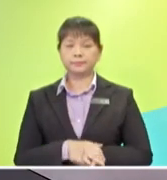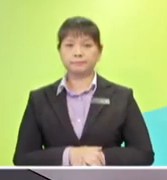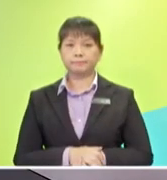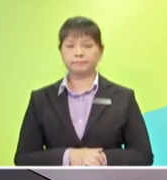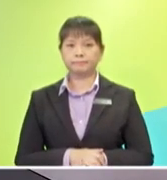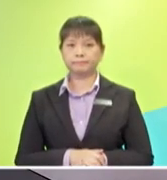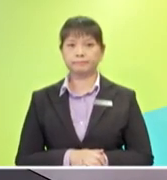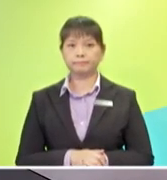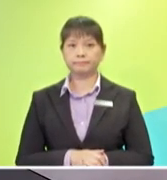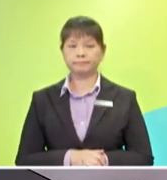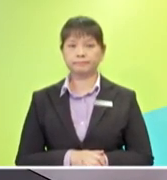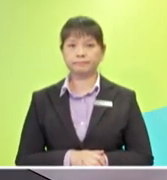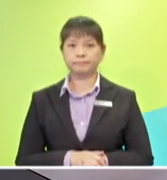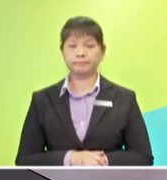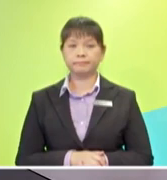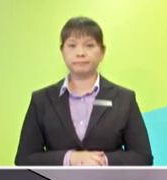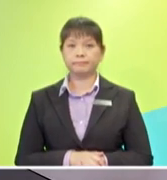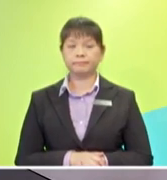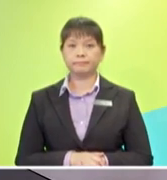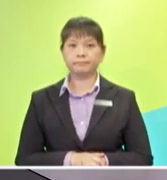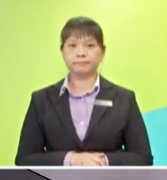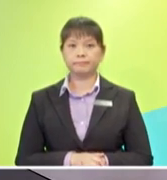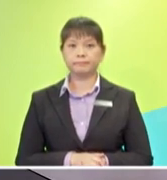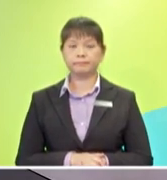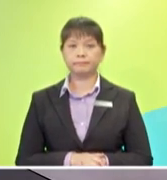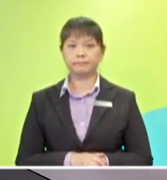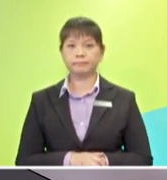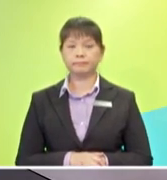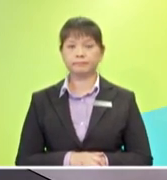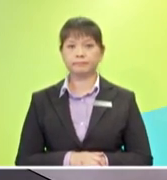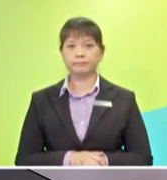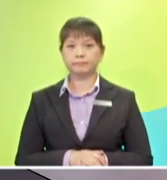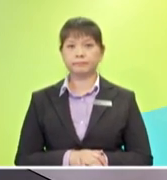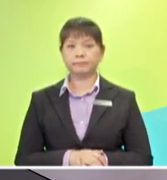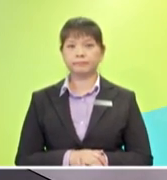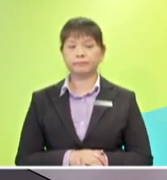betul-betul kepada topi utama untuk pembelajaran kita hari ini yaitu